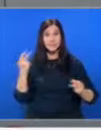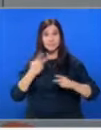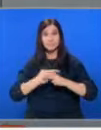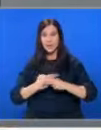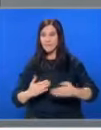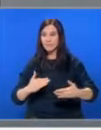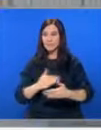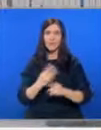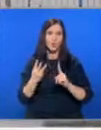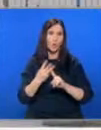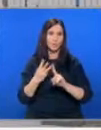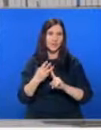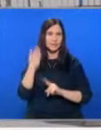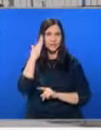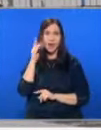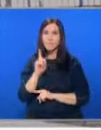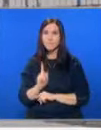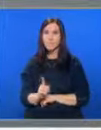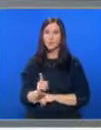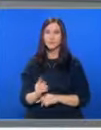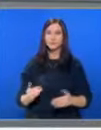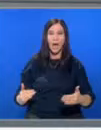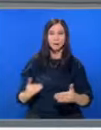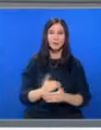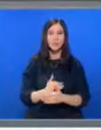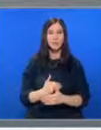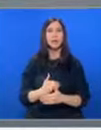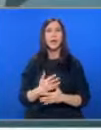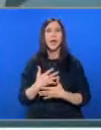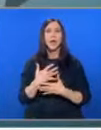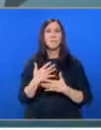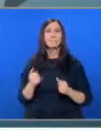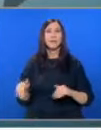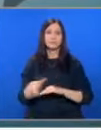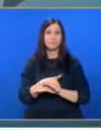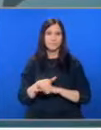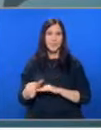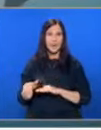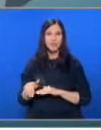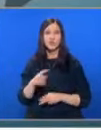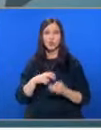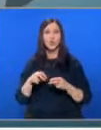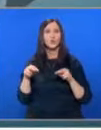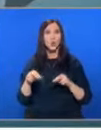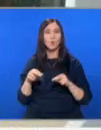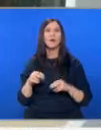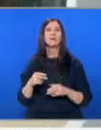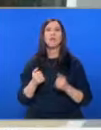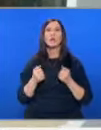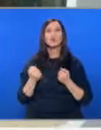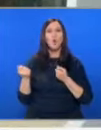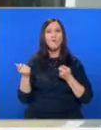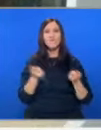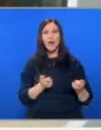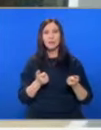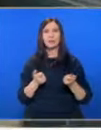на пристанище на трета страна, ще могат да акостират на яхтено пристанище без ГКПП. За товарните кораби, идващи от шенгенско пространство, също